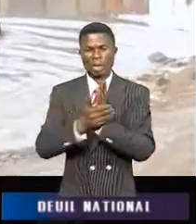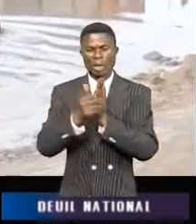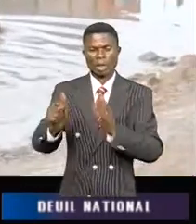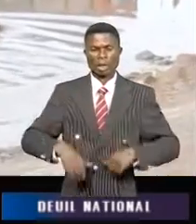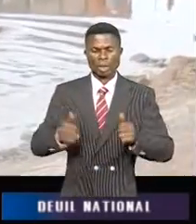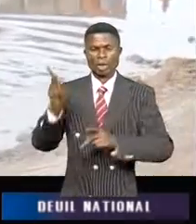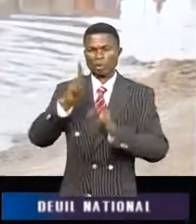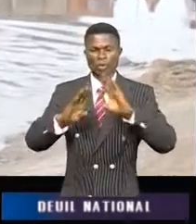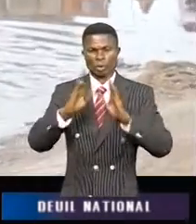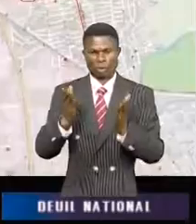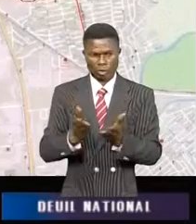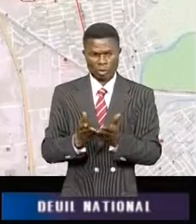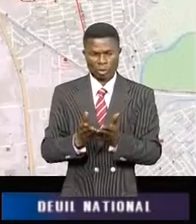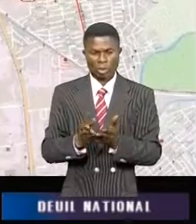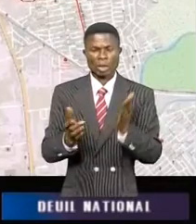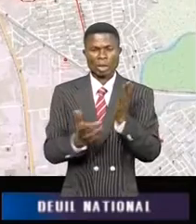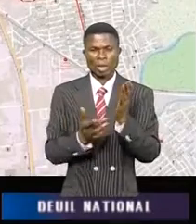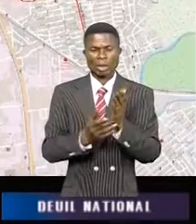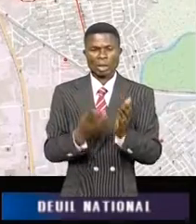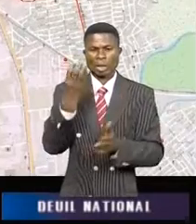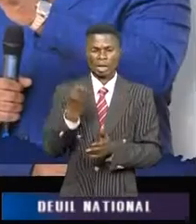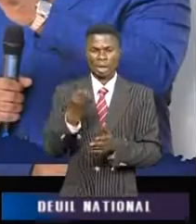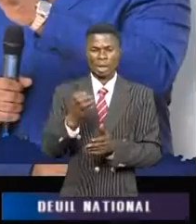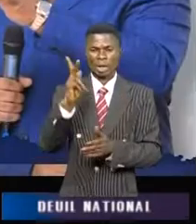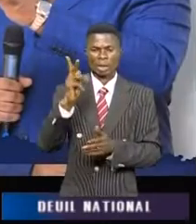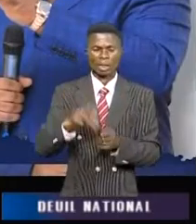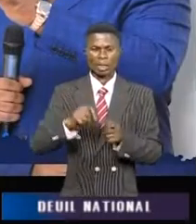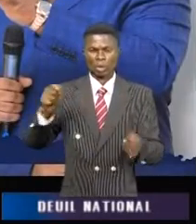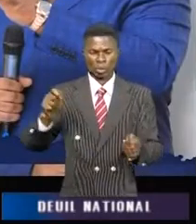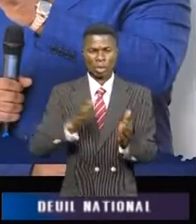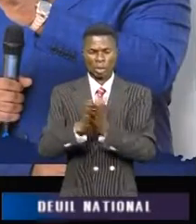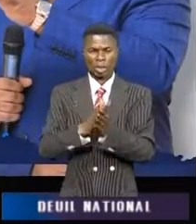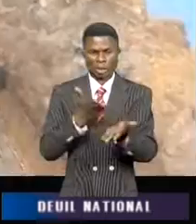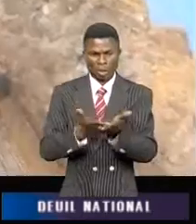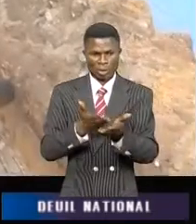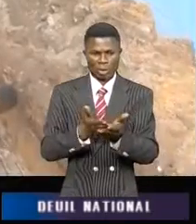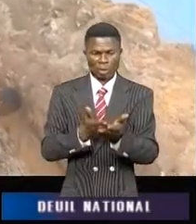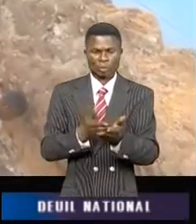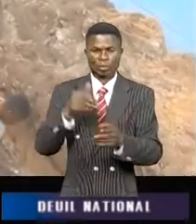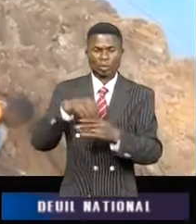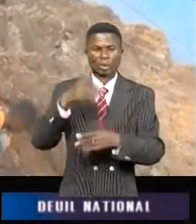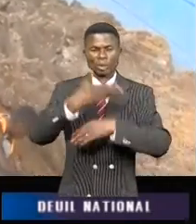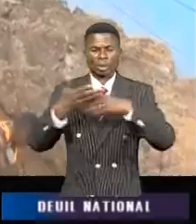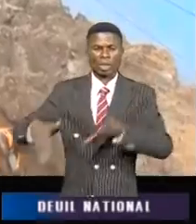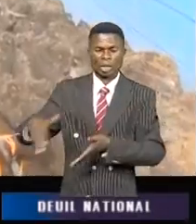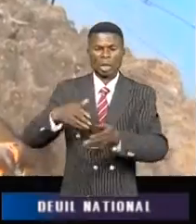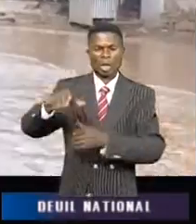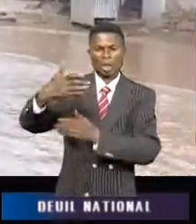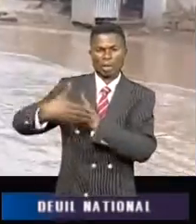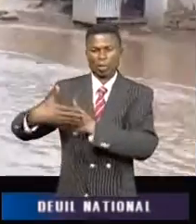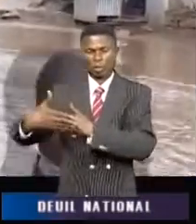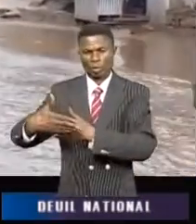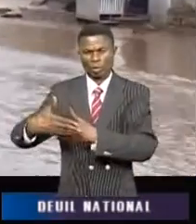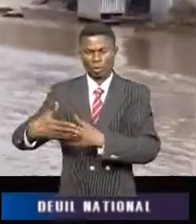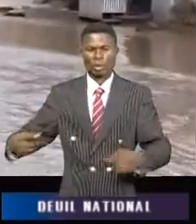de la population. Techniquement, 40 km sont concernés par Tchilijelou, qui va, à travers la construction des routes périphériques, connecter